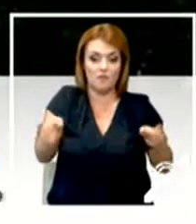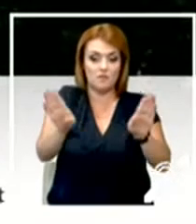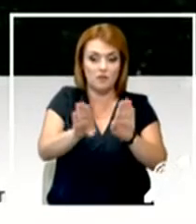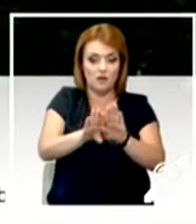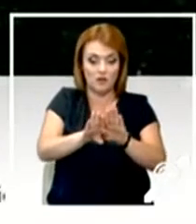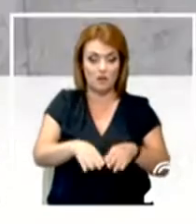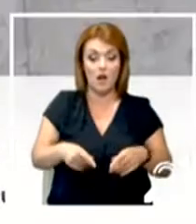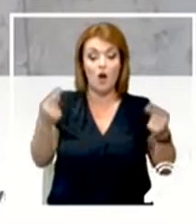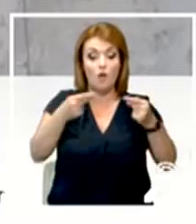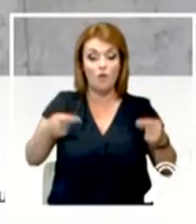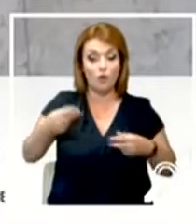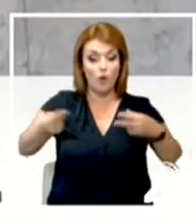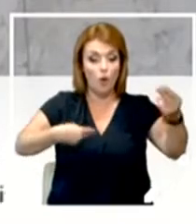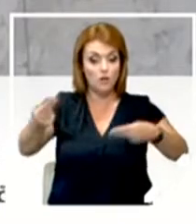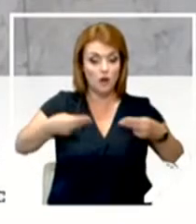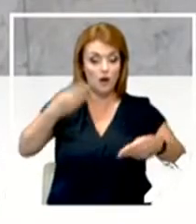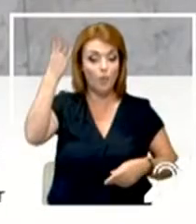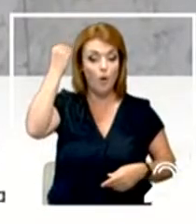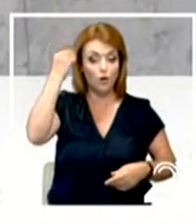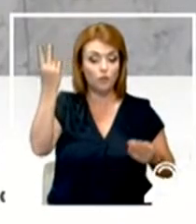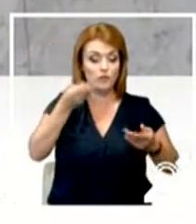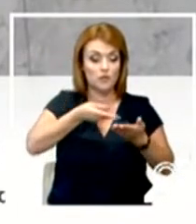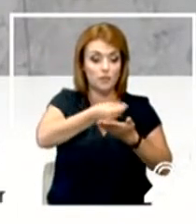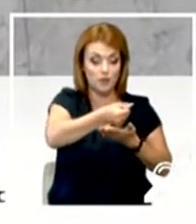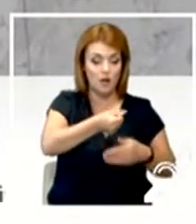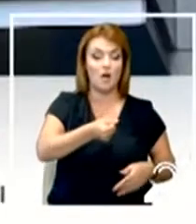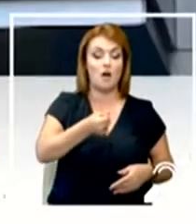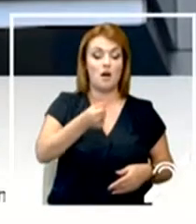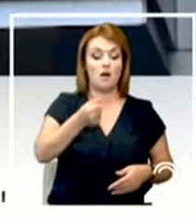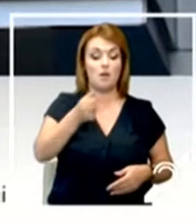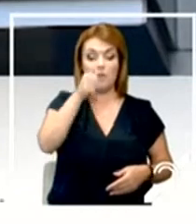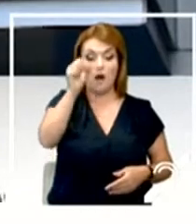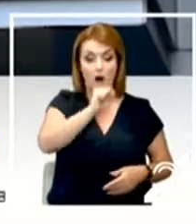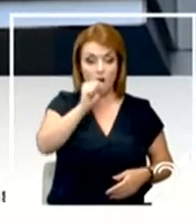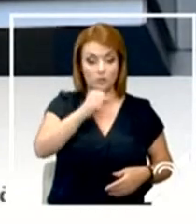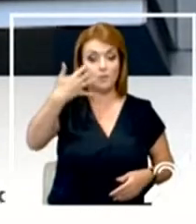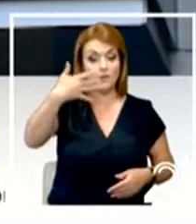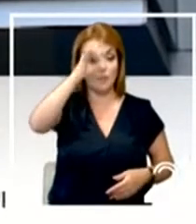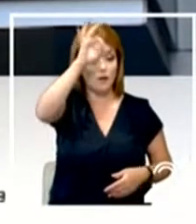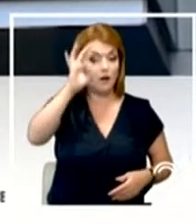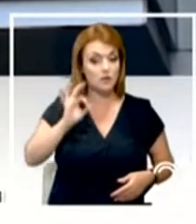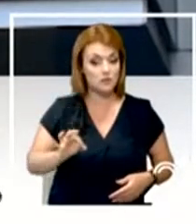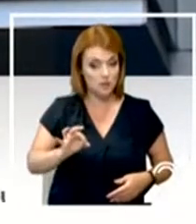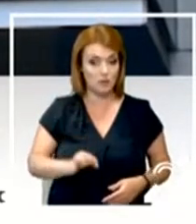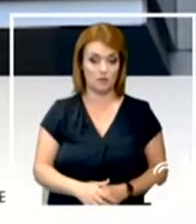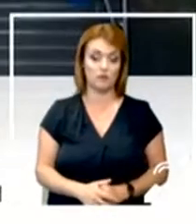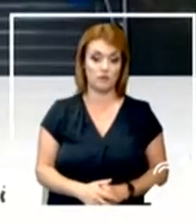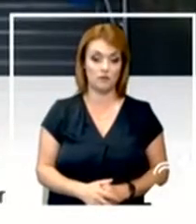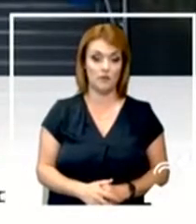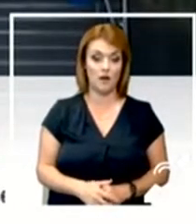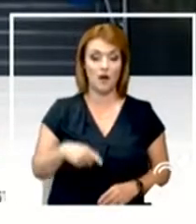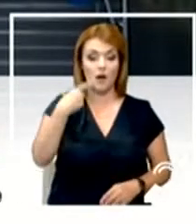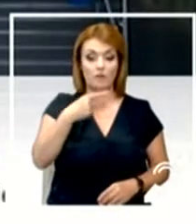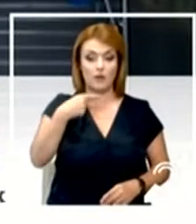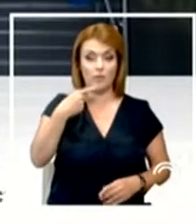Conform contractului, Republica Moldova trebuie să achite în luna august avansul de 50% pentru gazele naturale livrate de Gazprom. Este